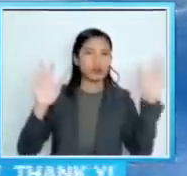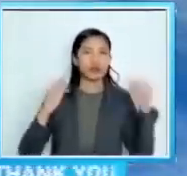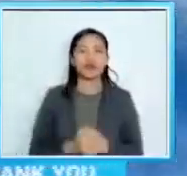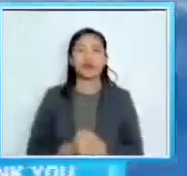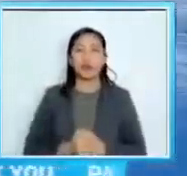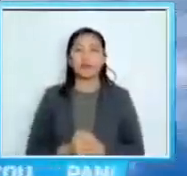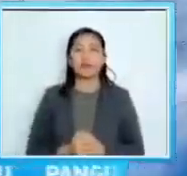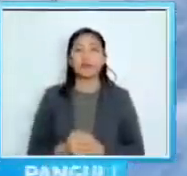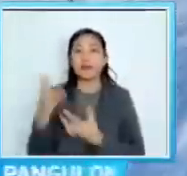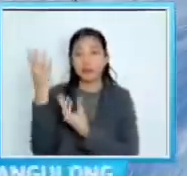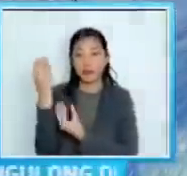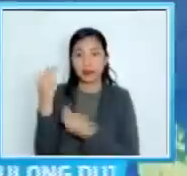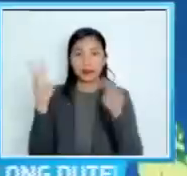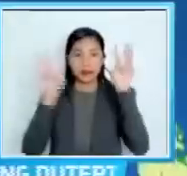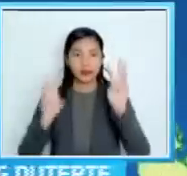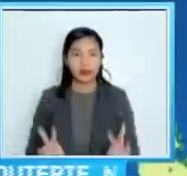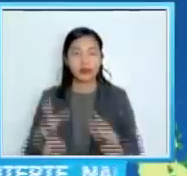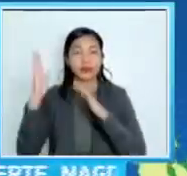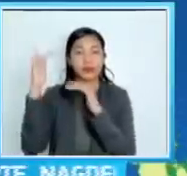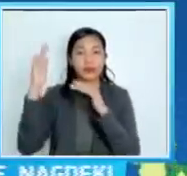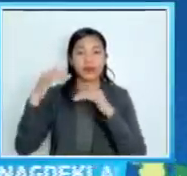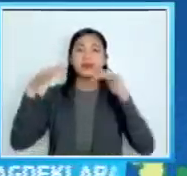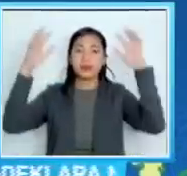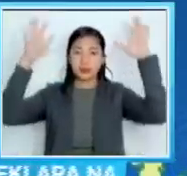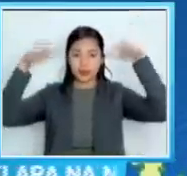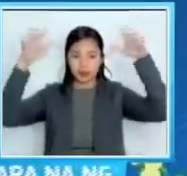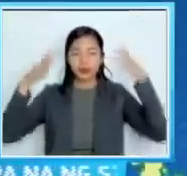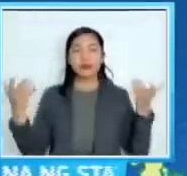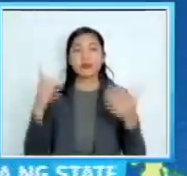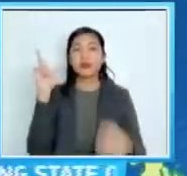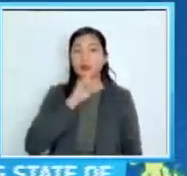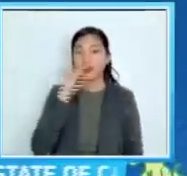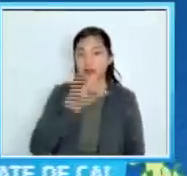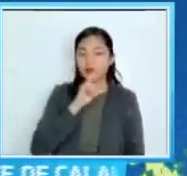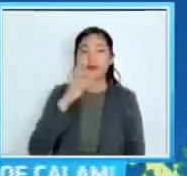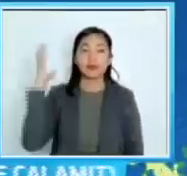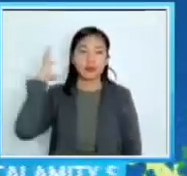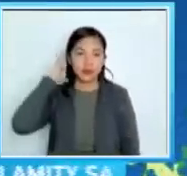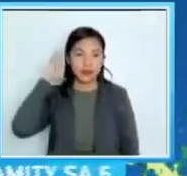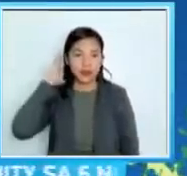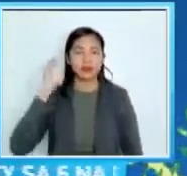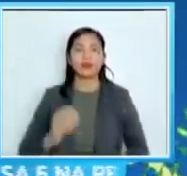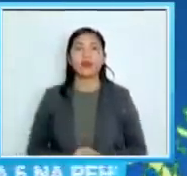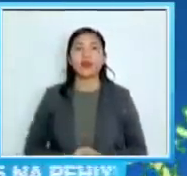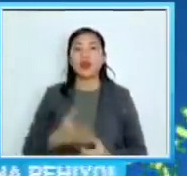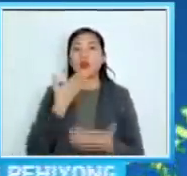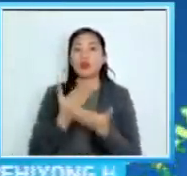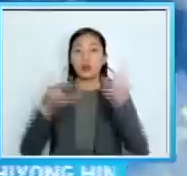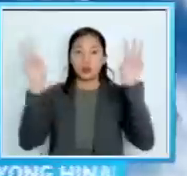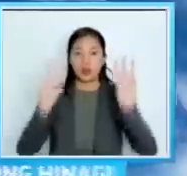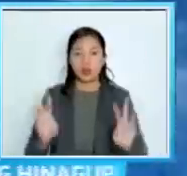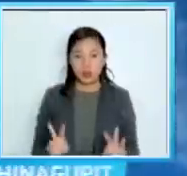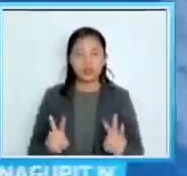ng Metro Weather, asahan ang pag-uulan sa halos buong Luzon at Mindanao. Magiging maayos naman ang lagay ng panahon sa